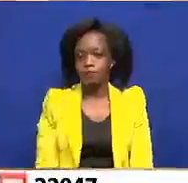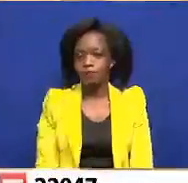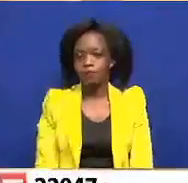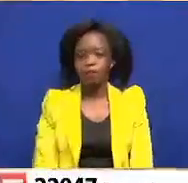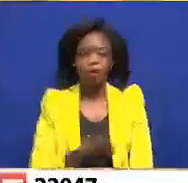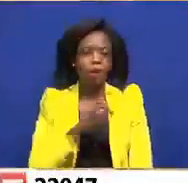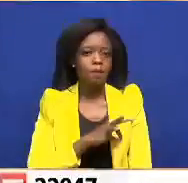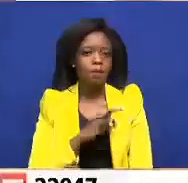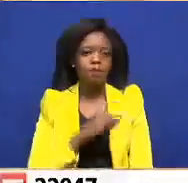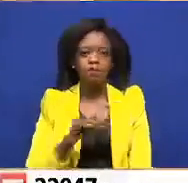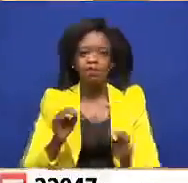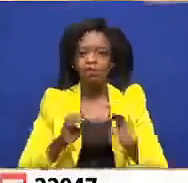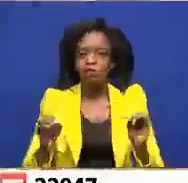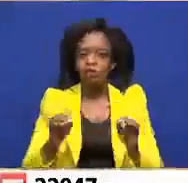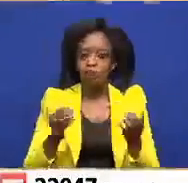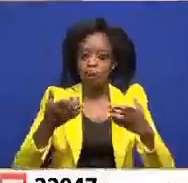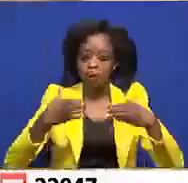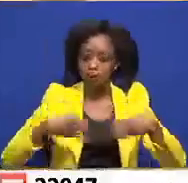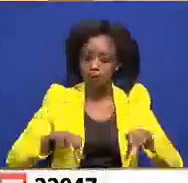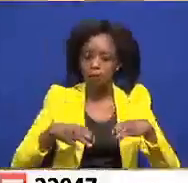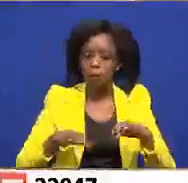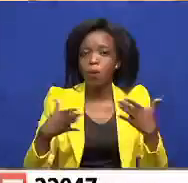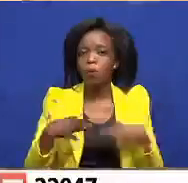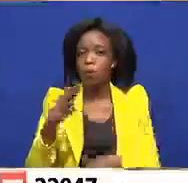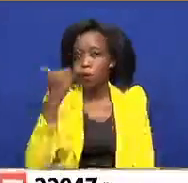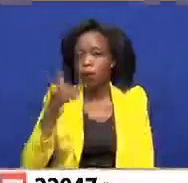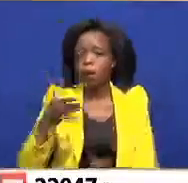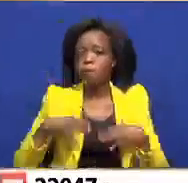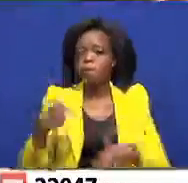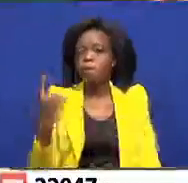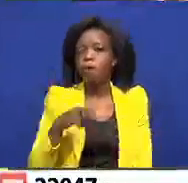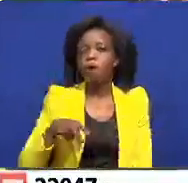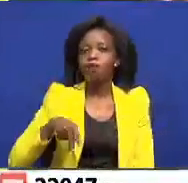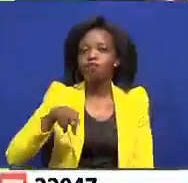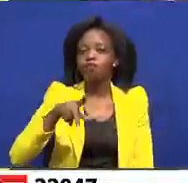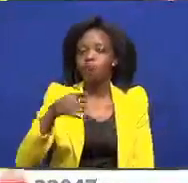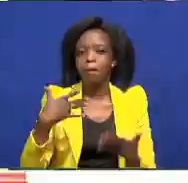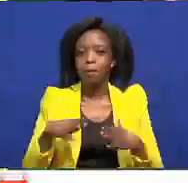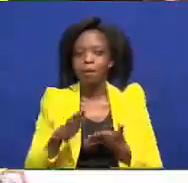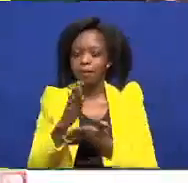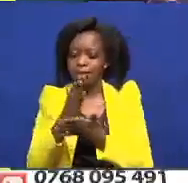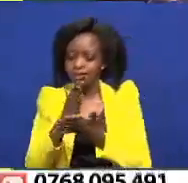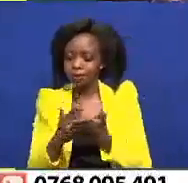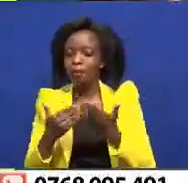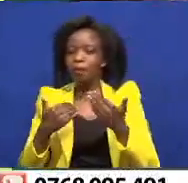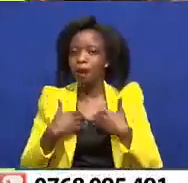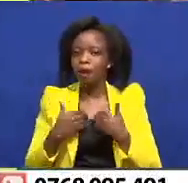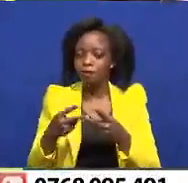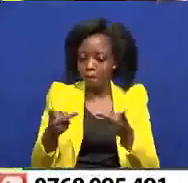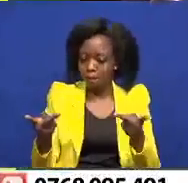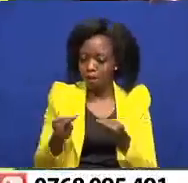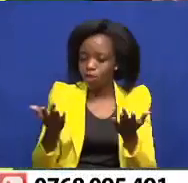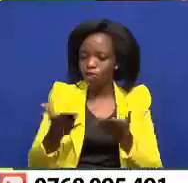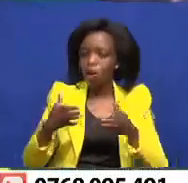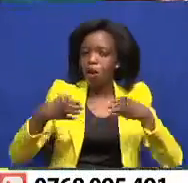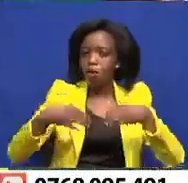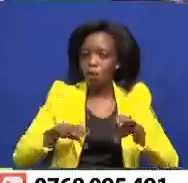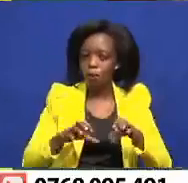manufaa kwa watu wa bodaboda kwa sababu unapata ni watu peke yao wanapanda. Kuna zingine zinakuanga na mahali nduthi